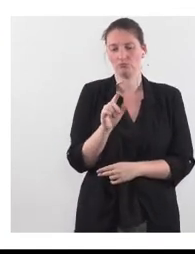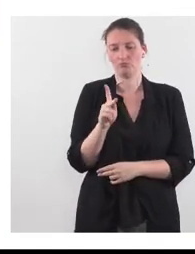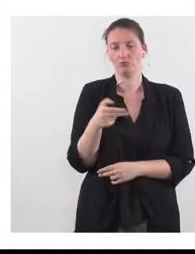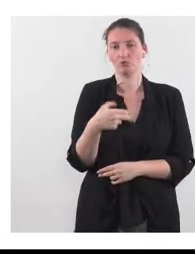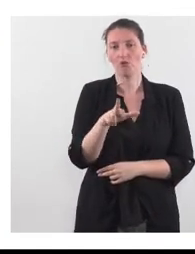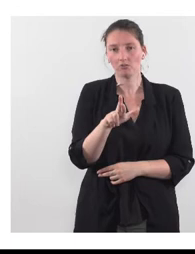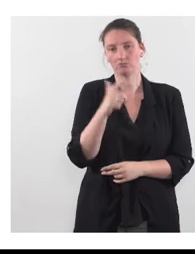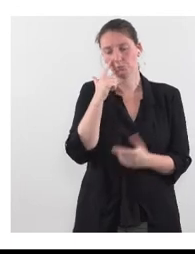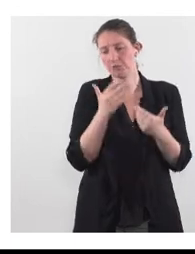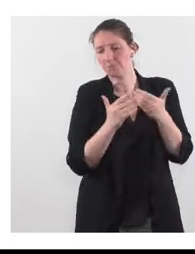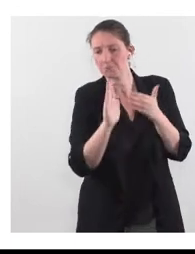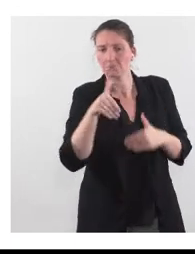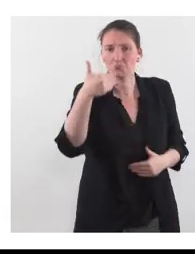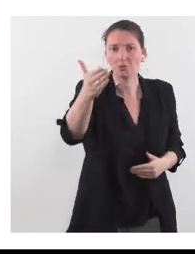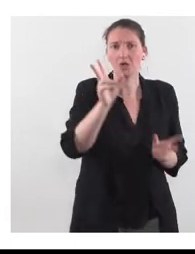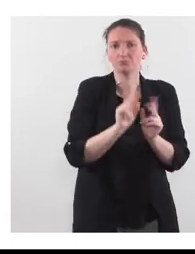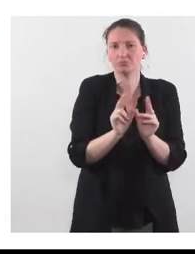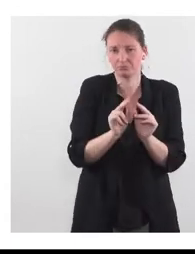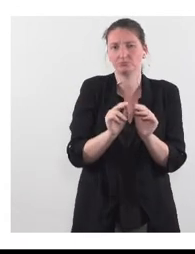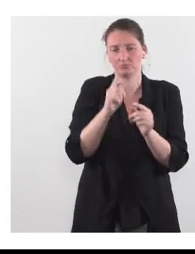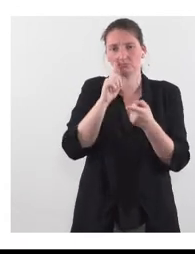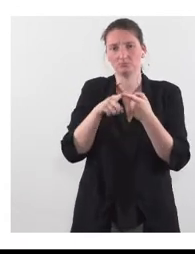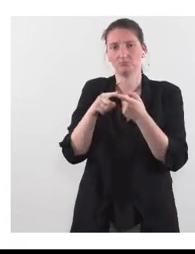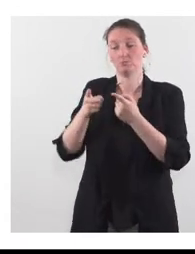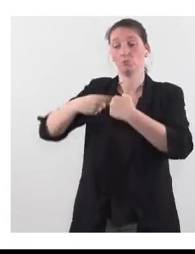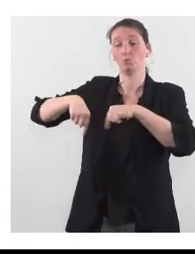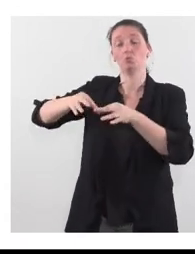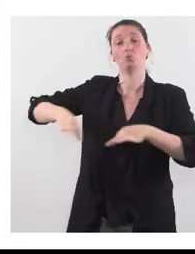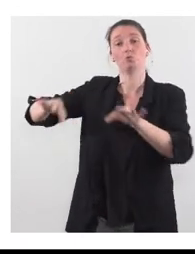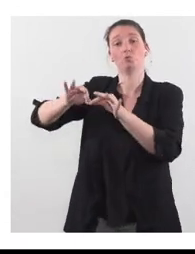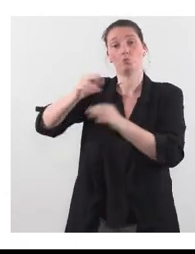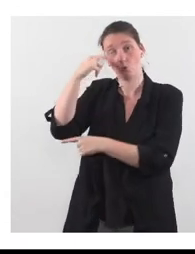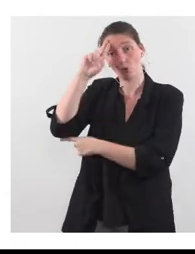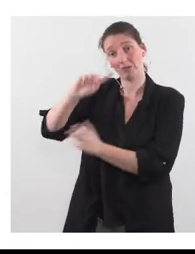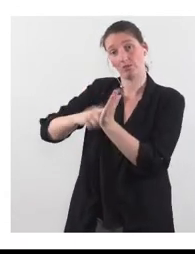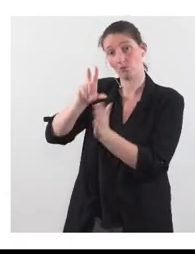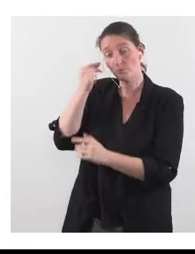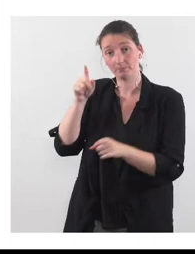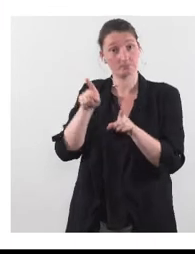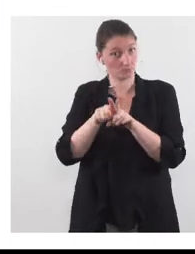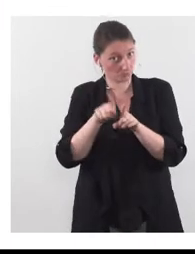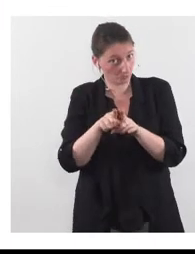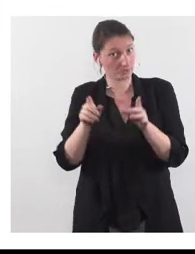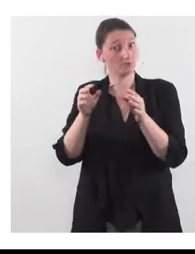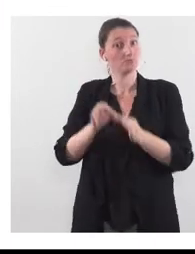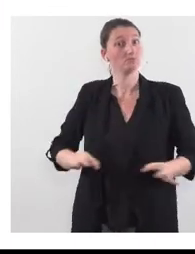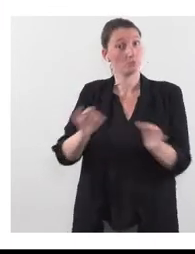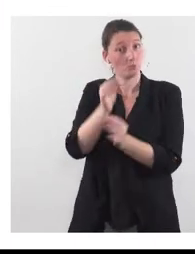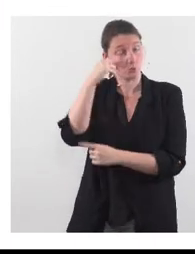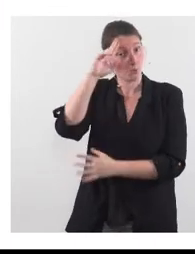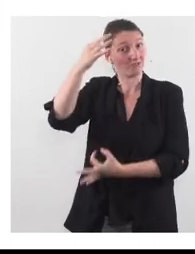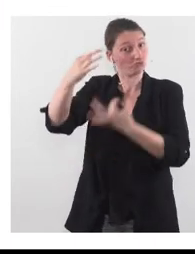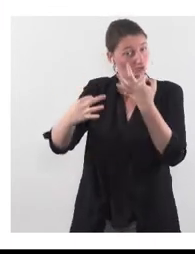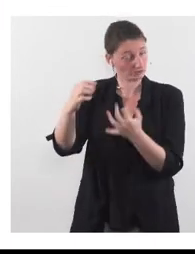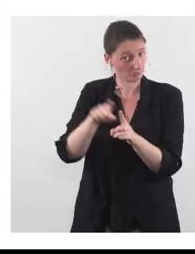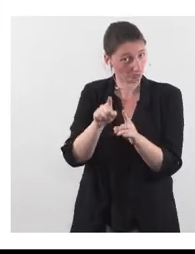l'homme. Notamment, nous sommes également allés jusqu'à la Cour européenne de justice avec un